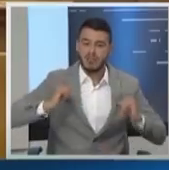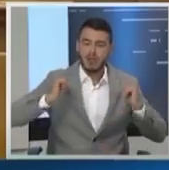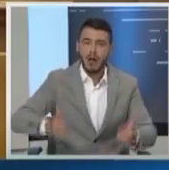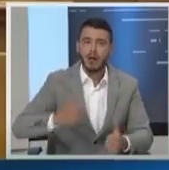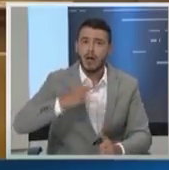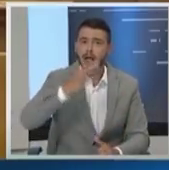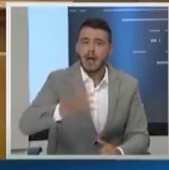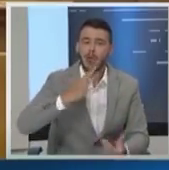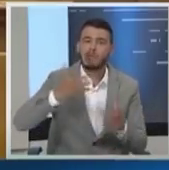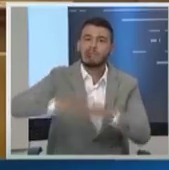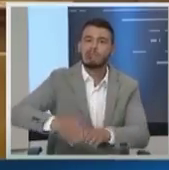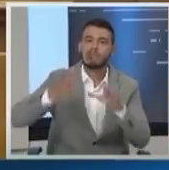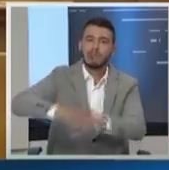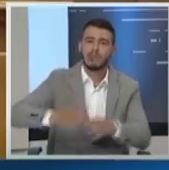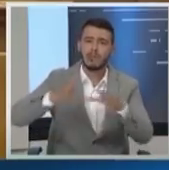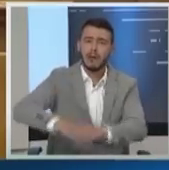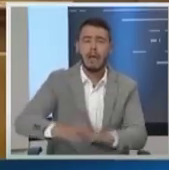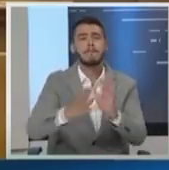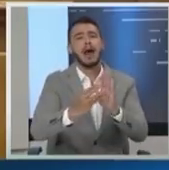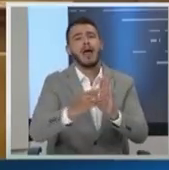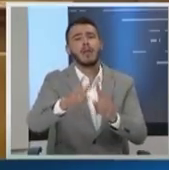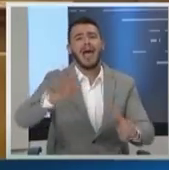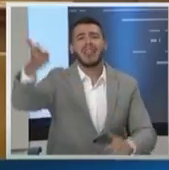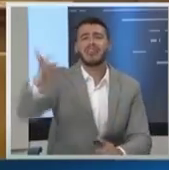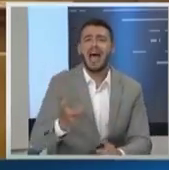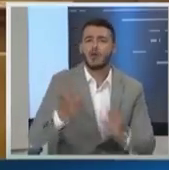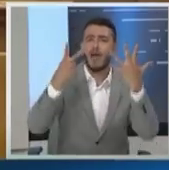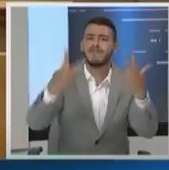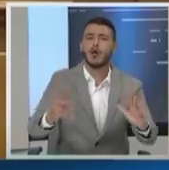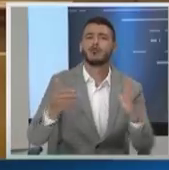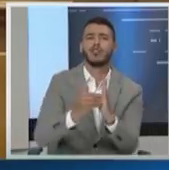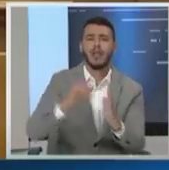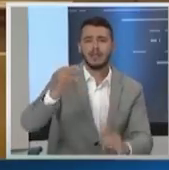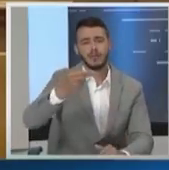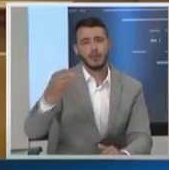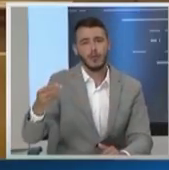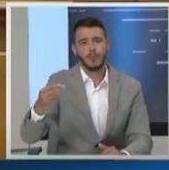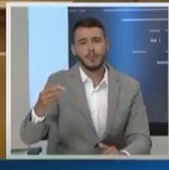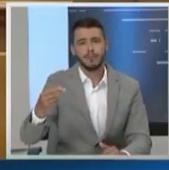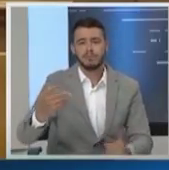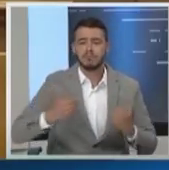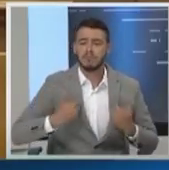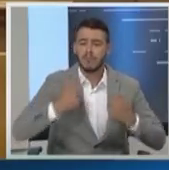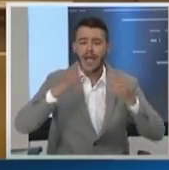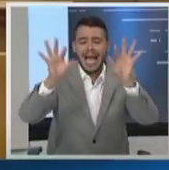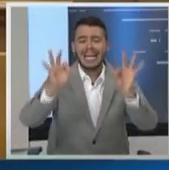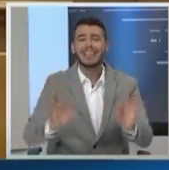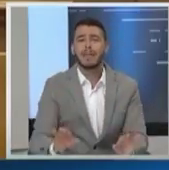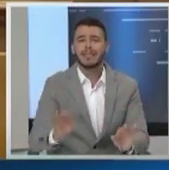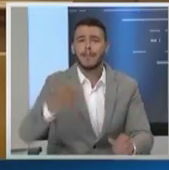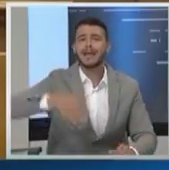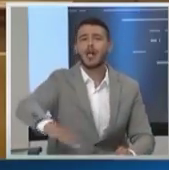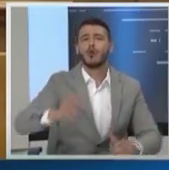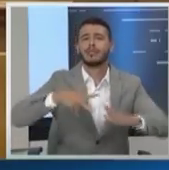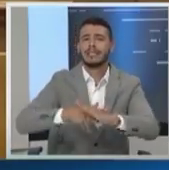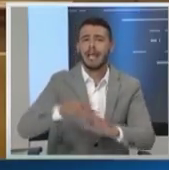τιμητή. Φανταστείτε να είχα εγώ δάνειο 700.000 ευρώ και να είχα κάνει ρύθμιση με την Τράπεζα Πειραιώς